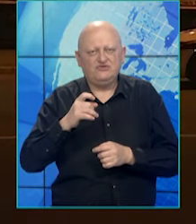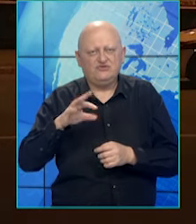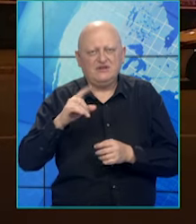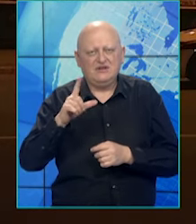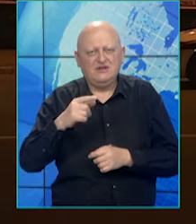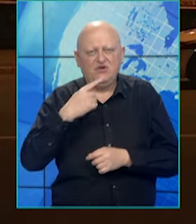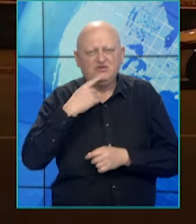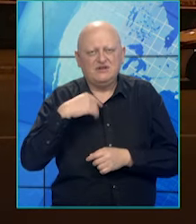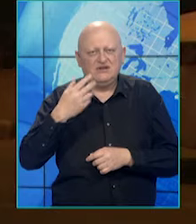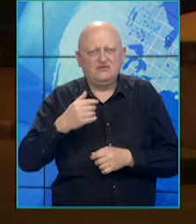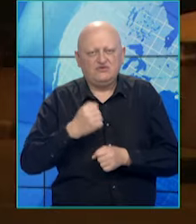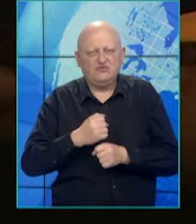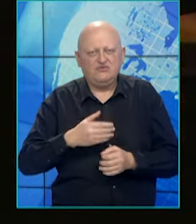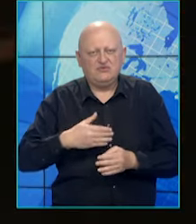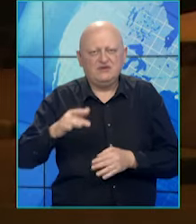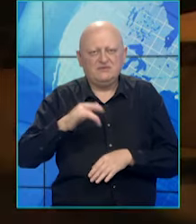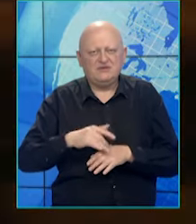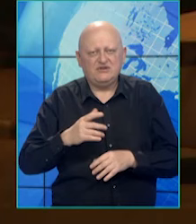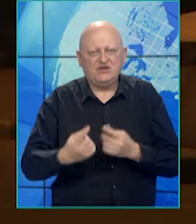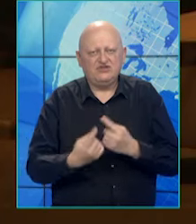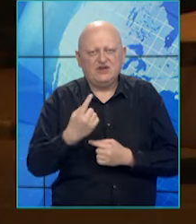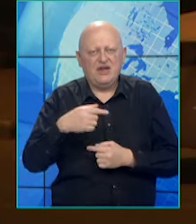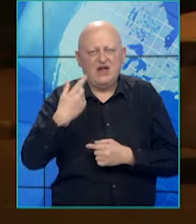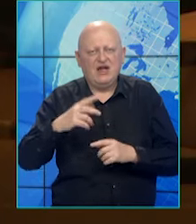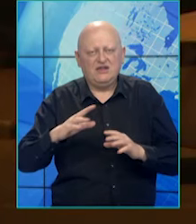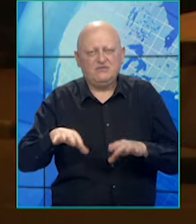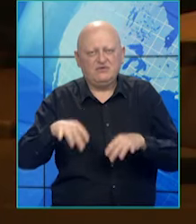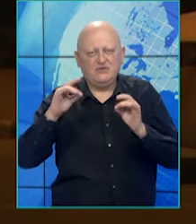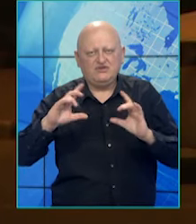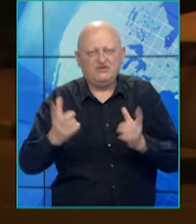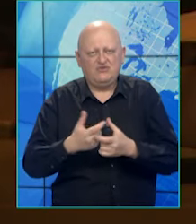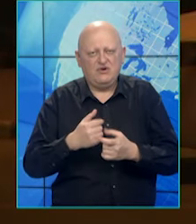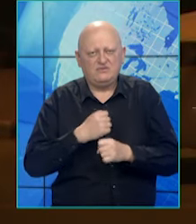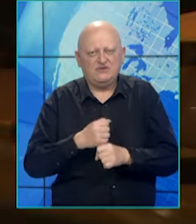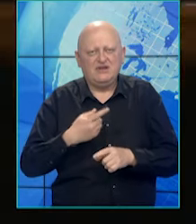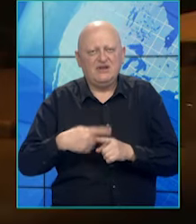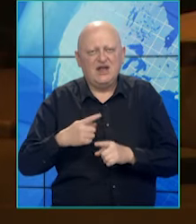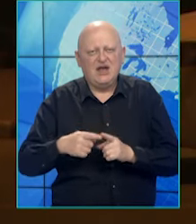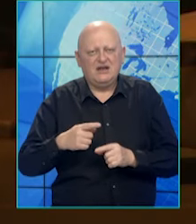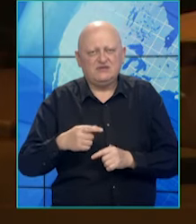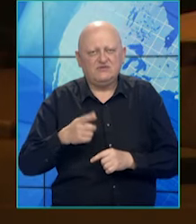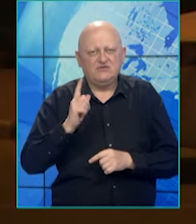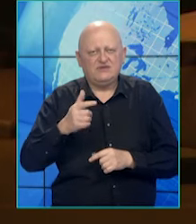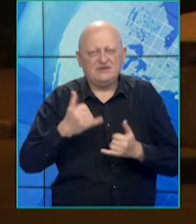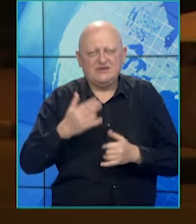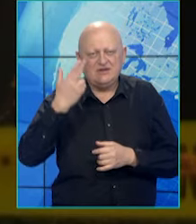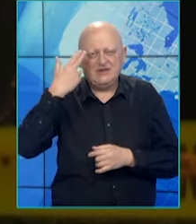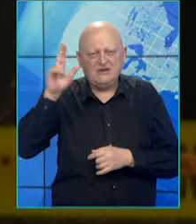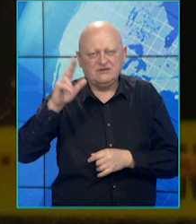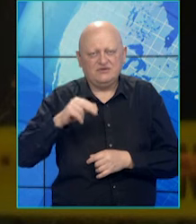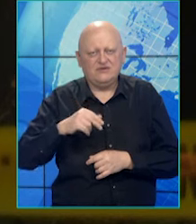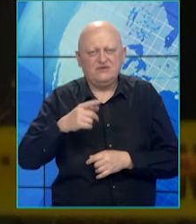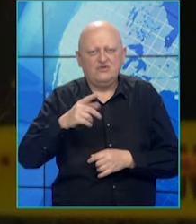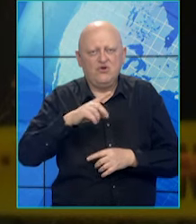Elvis Čustendil, koji se nakon izvršenja udaljio sa mjesta događaja, ali je ubrzo pronađen i uhapšen. Razlozi ubistva za sada